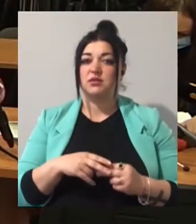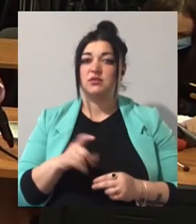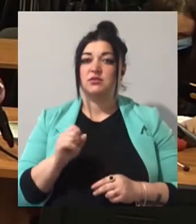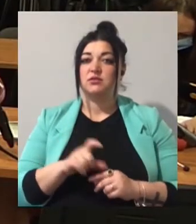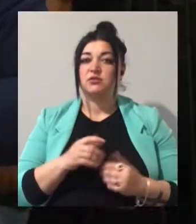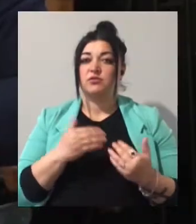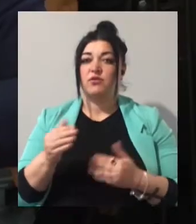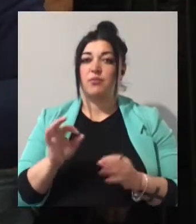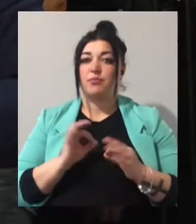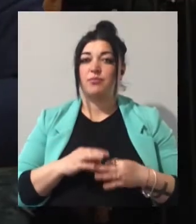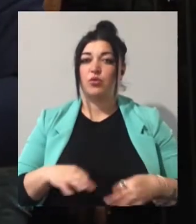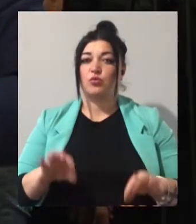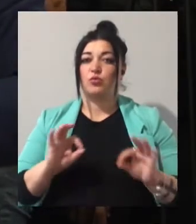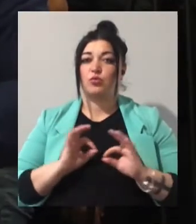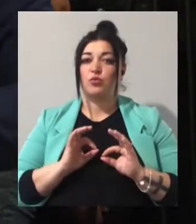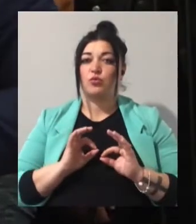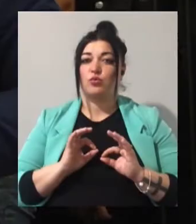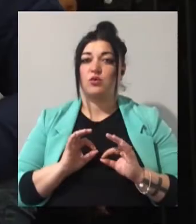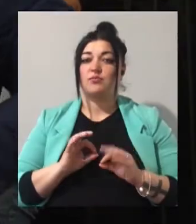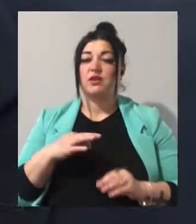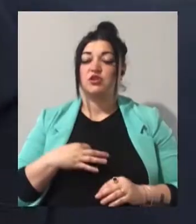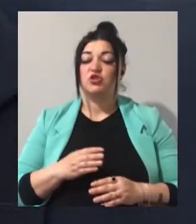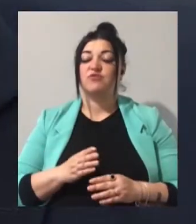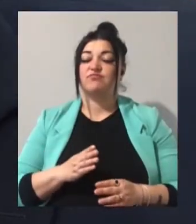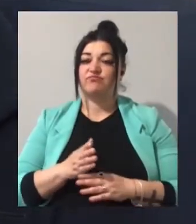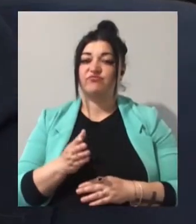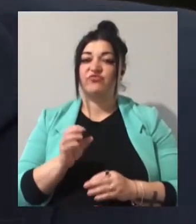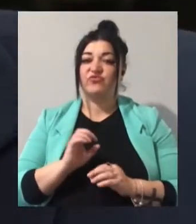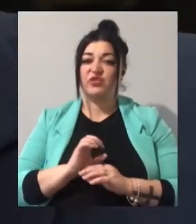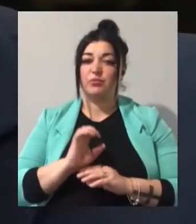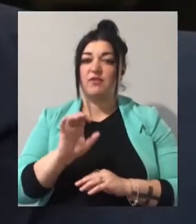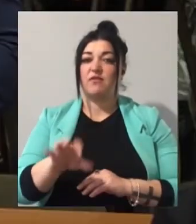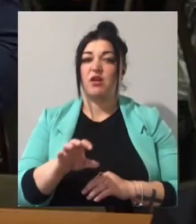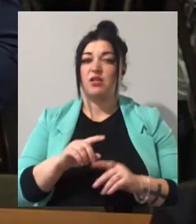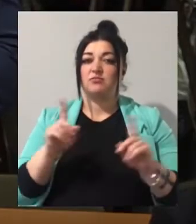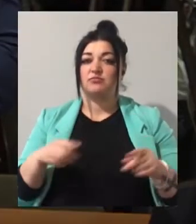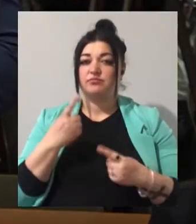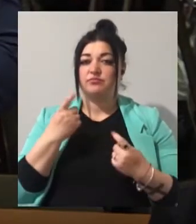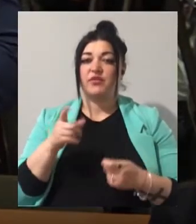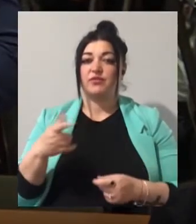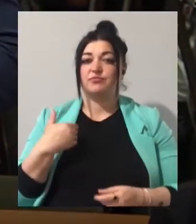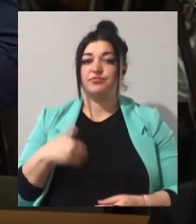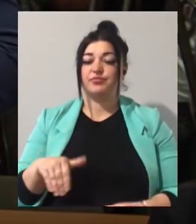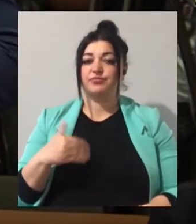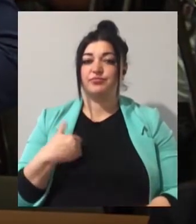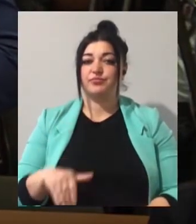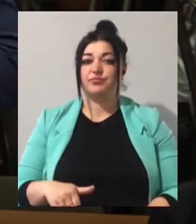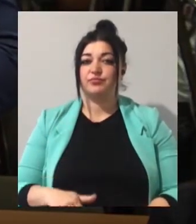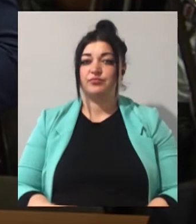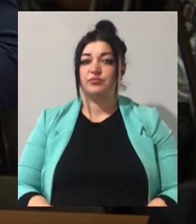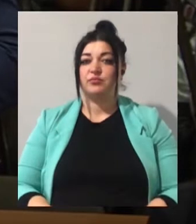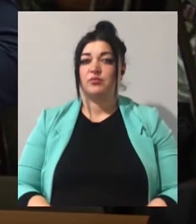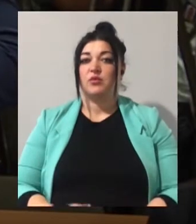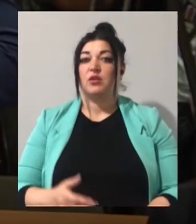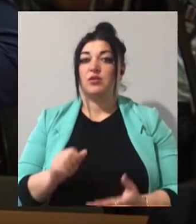прокурора Євгена Антощука, слідчі відправляли Хаєцькому повістки, утім він їх ігнорував. Як свідок він не з'являвся, однак